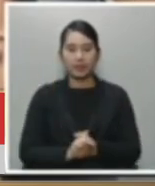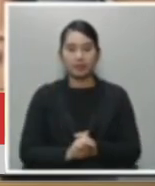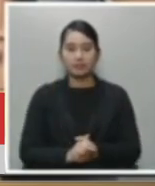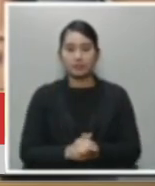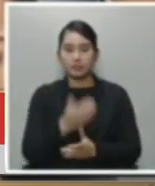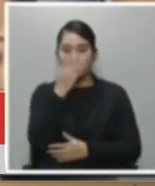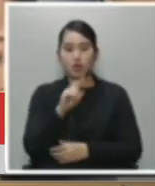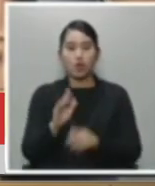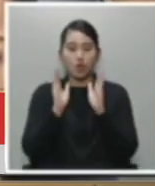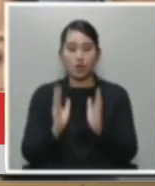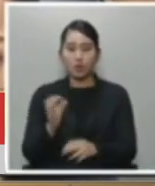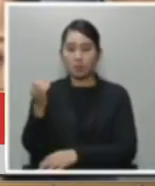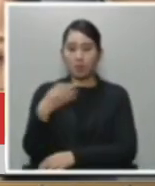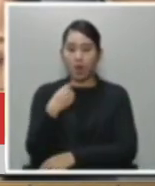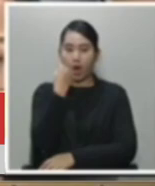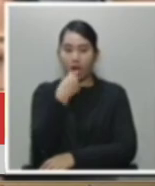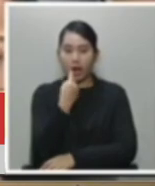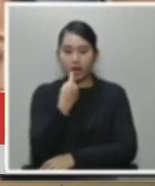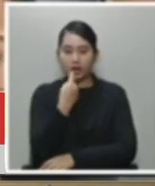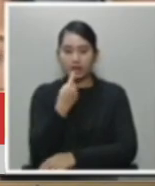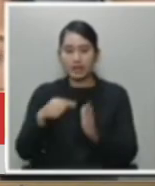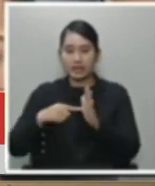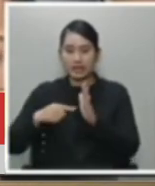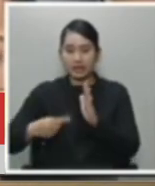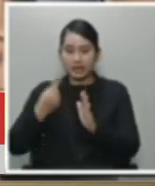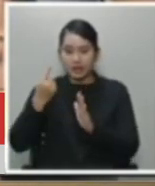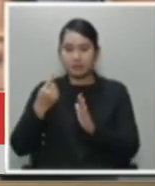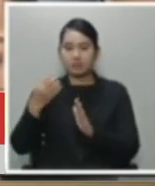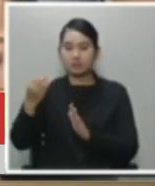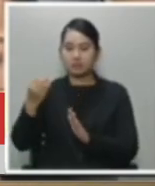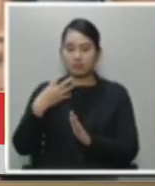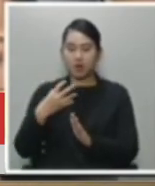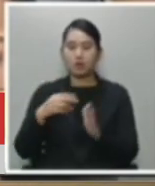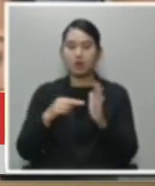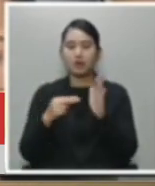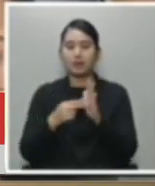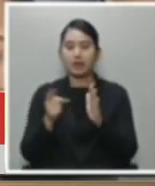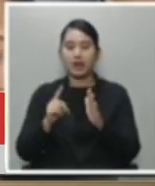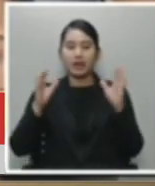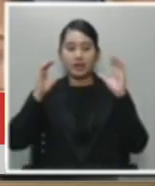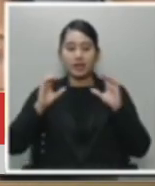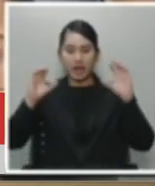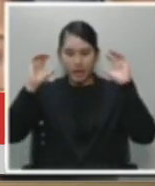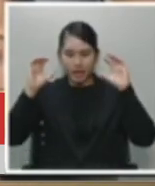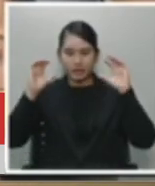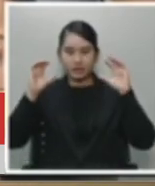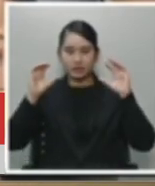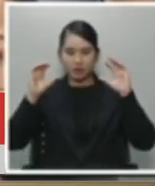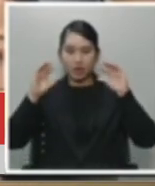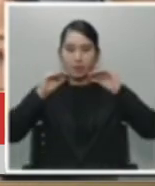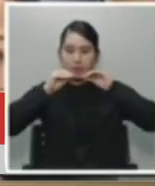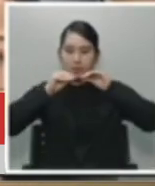ที่คนที่แจ้งข่าวคนแรกเนี่ยต้องให้เป็นภาคราชการที่จะต้องให้ประชาชน